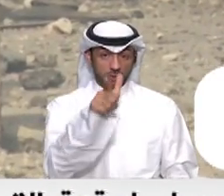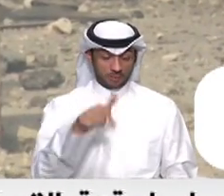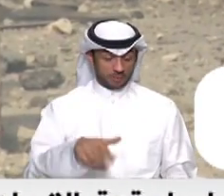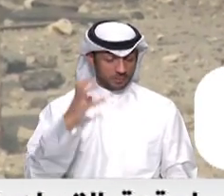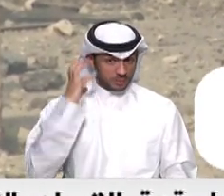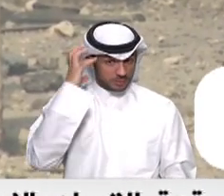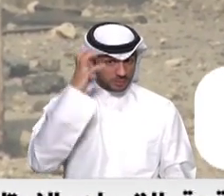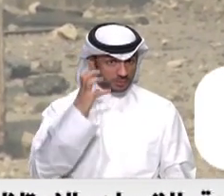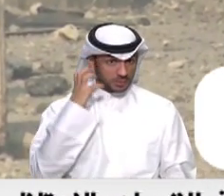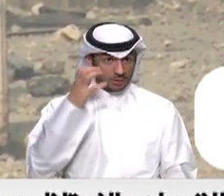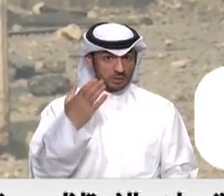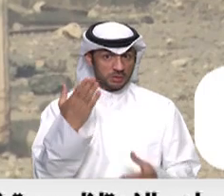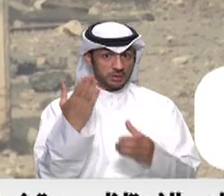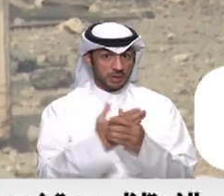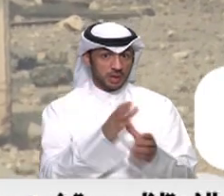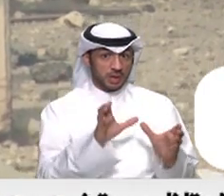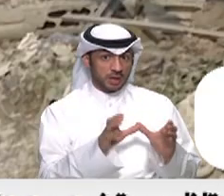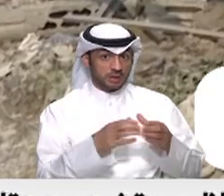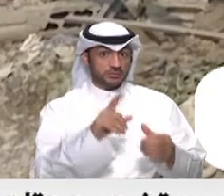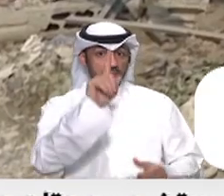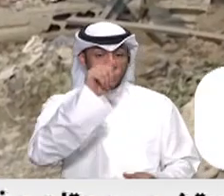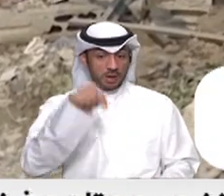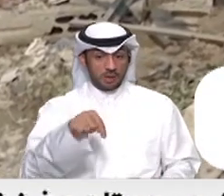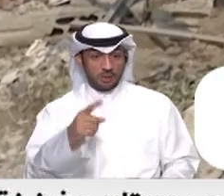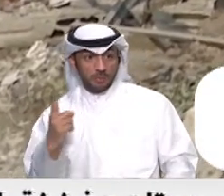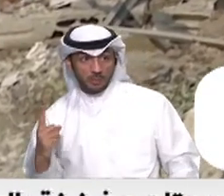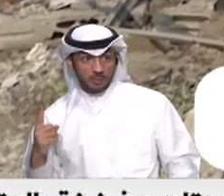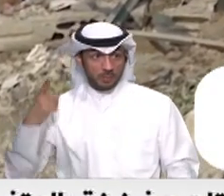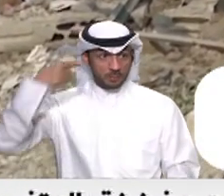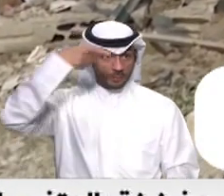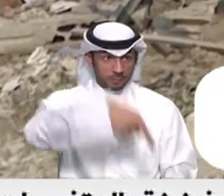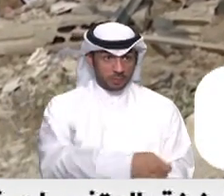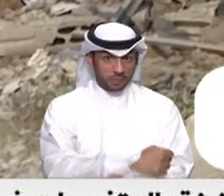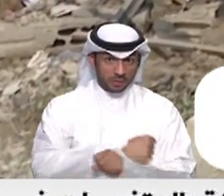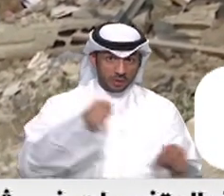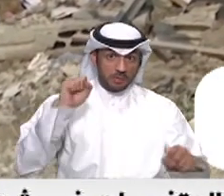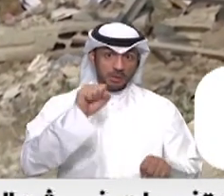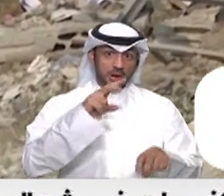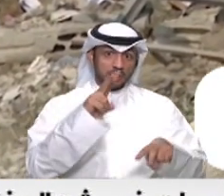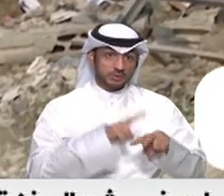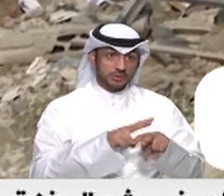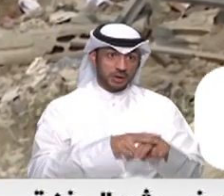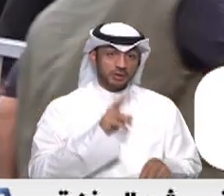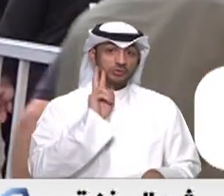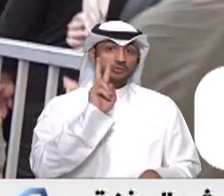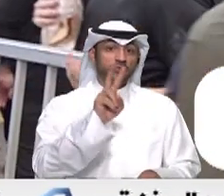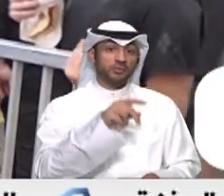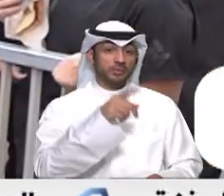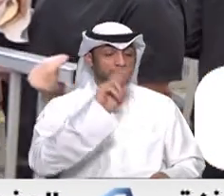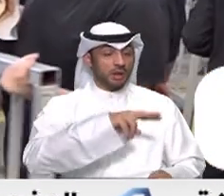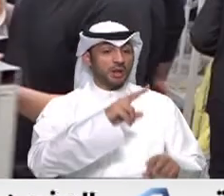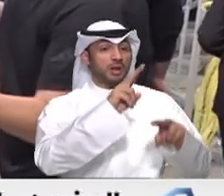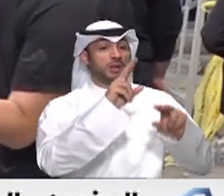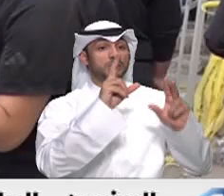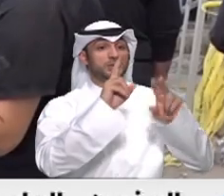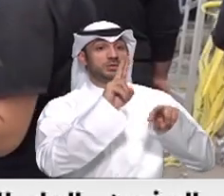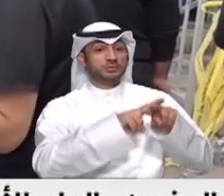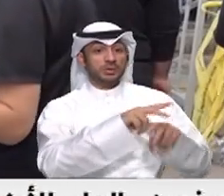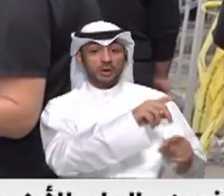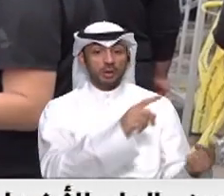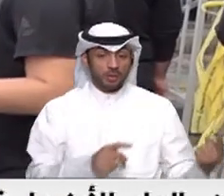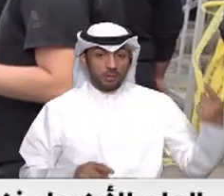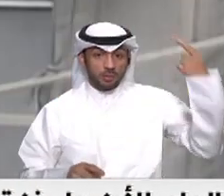العميق إزاء إطلاق حزب الله الصواريخ على إسرائيل، وشن جيش الاحتلال ضربات على المناطق